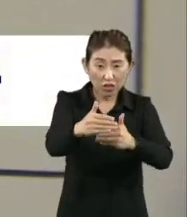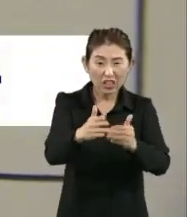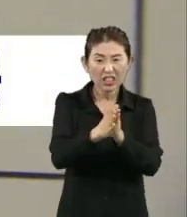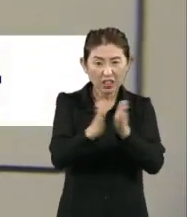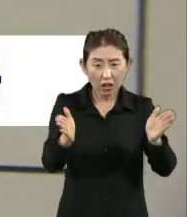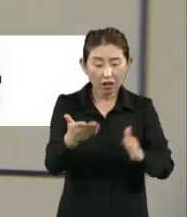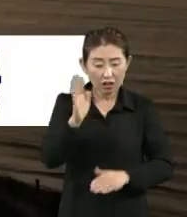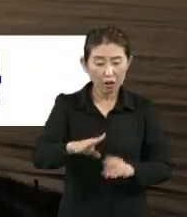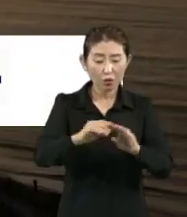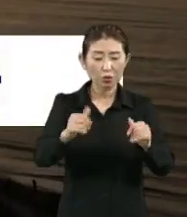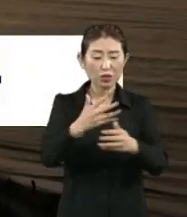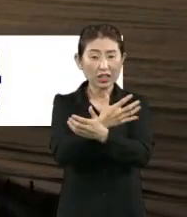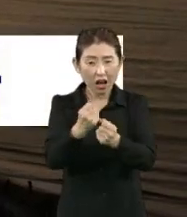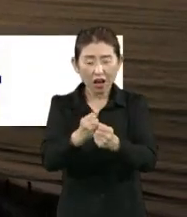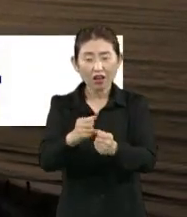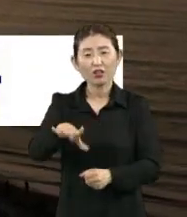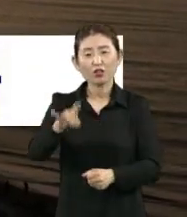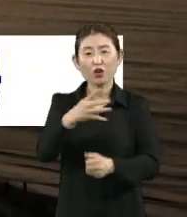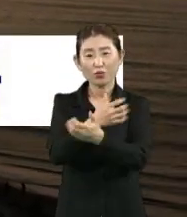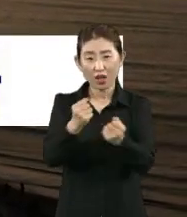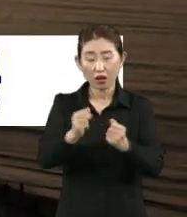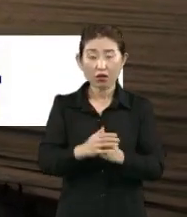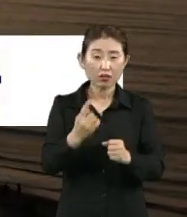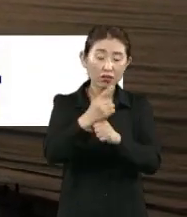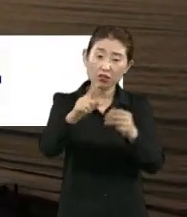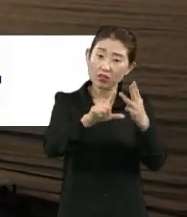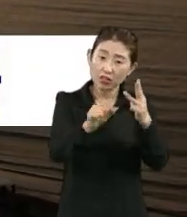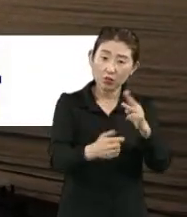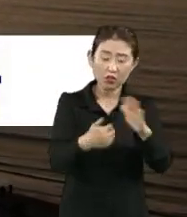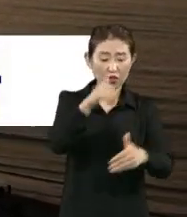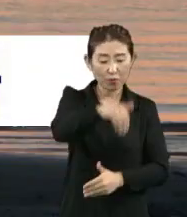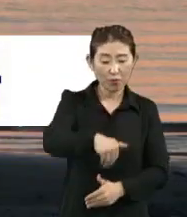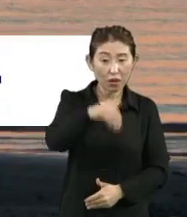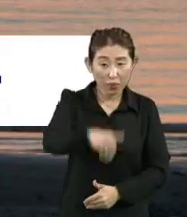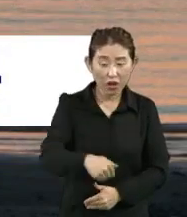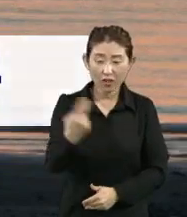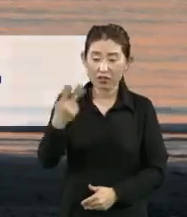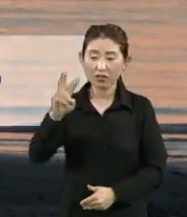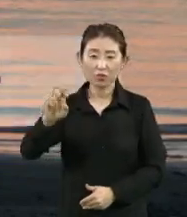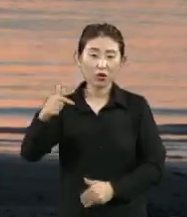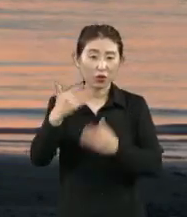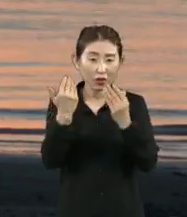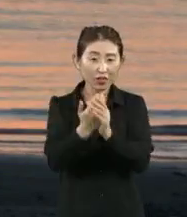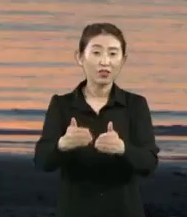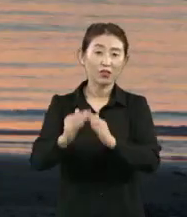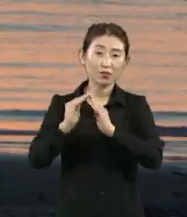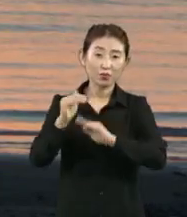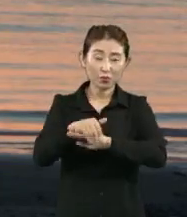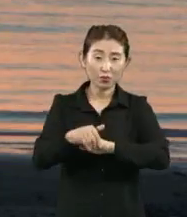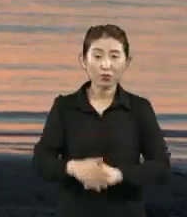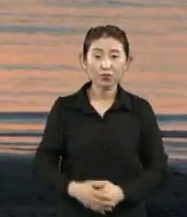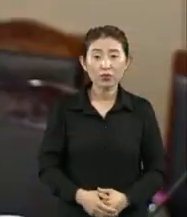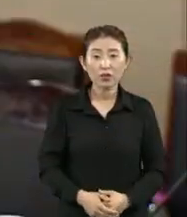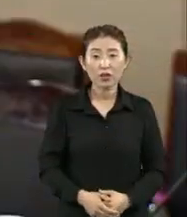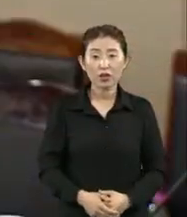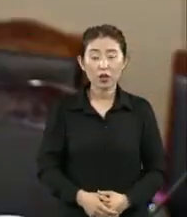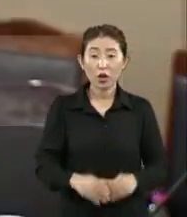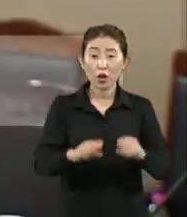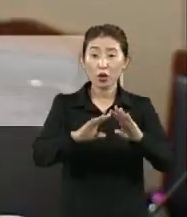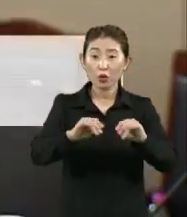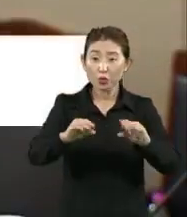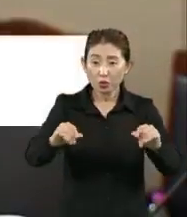토지 계약까지 이루어진 건 이번이 처음으로 내년 3월 전 착공해 2026년 완공을 목표로 하고 있습니다. 토지